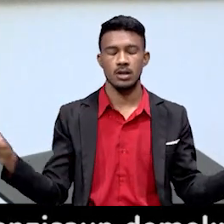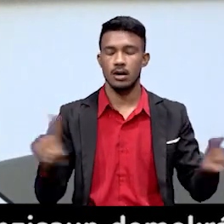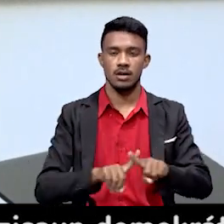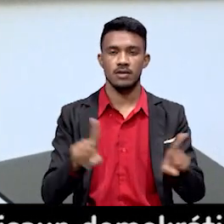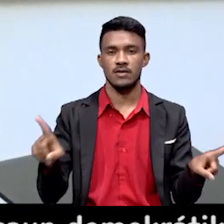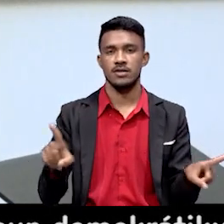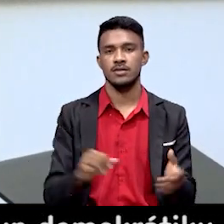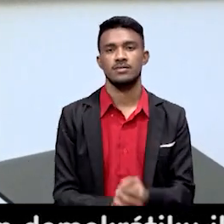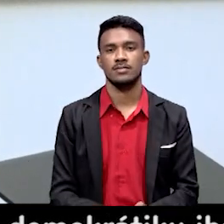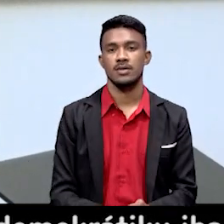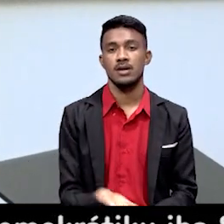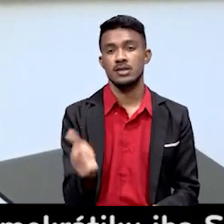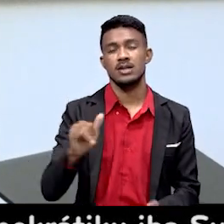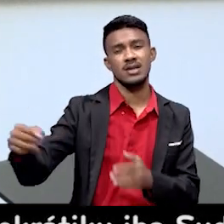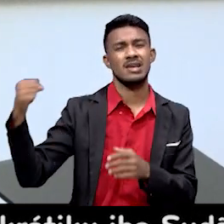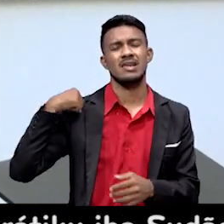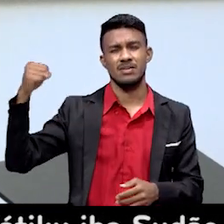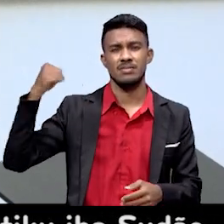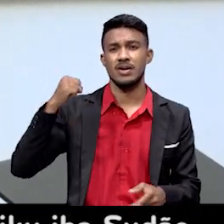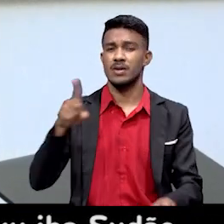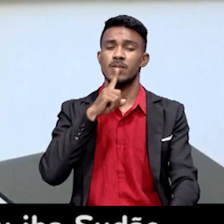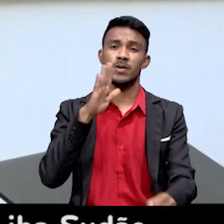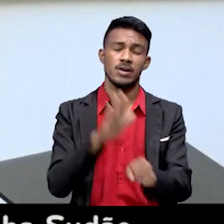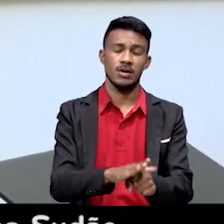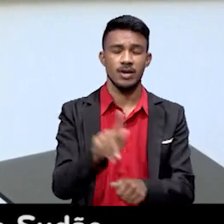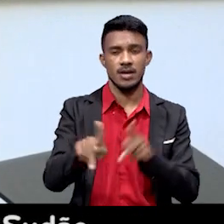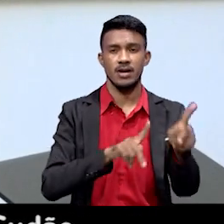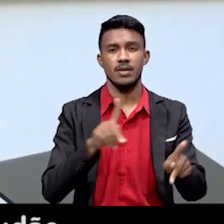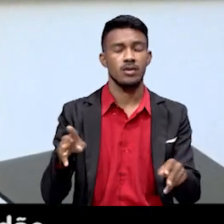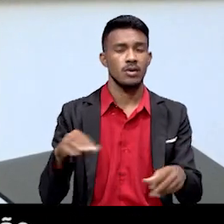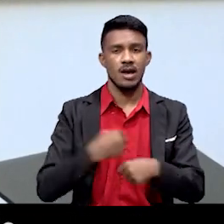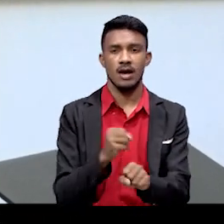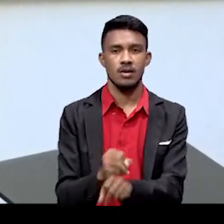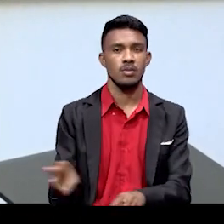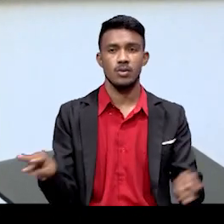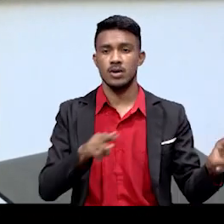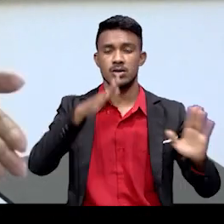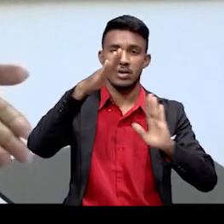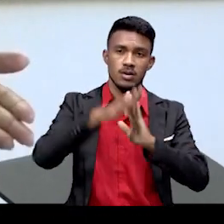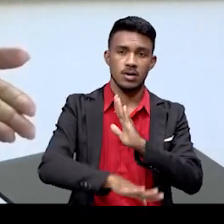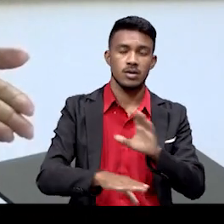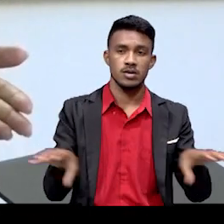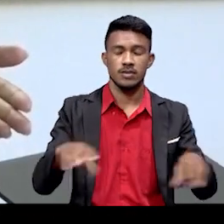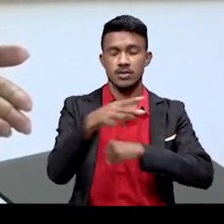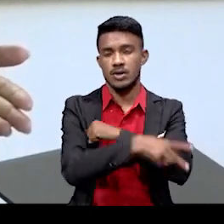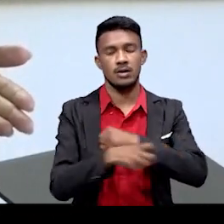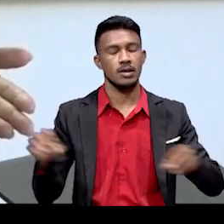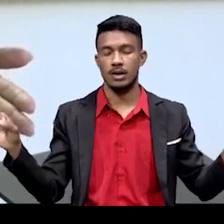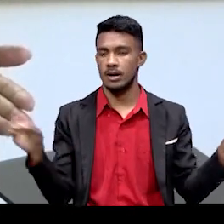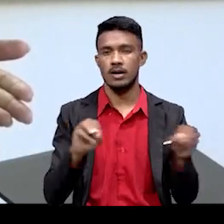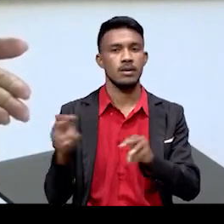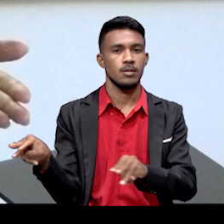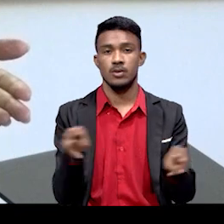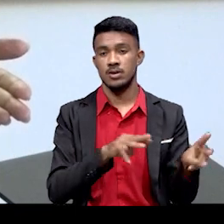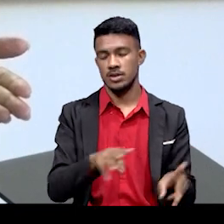No fin sirania campaña ida promesa la babobu atu alo mudansa atu elimina pensam vitalisa mas laia mudansa